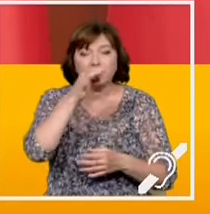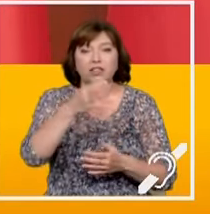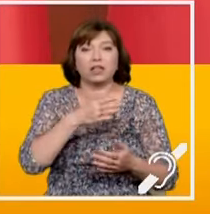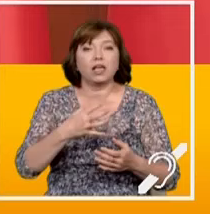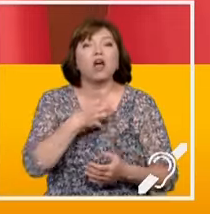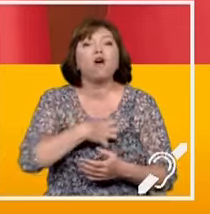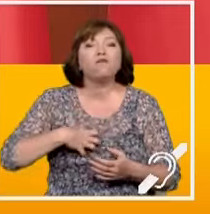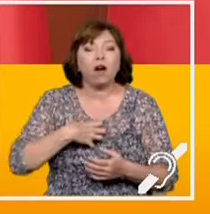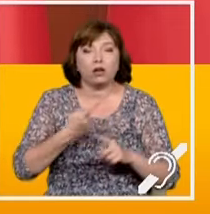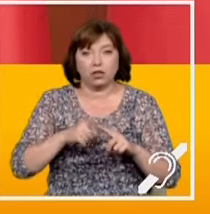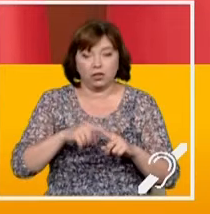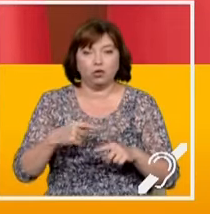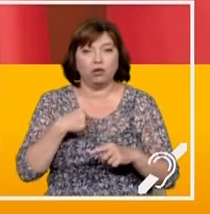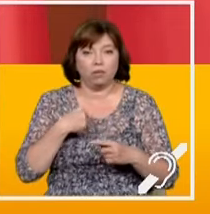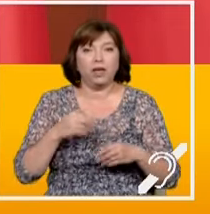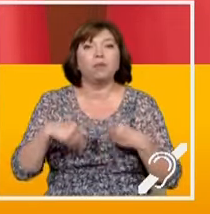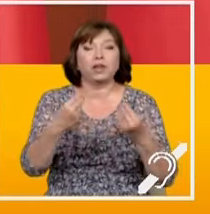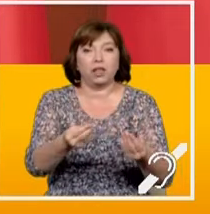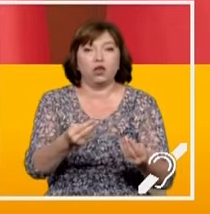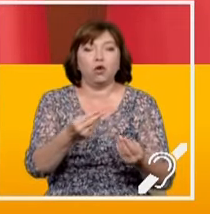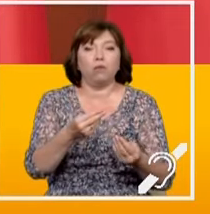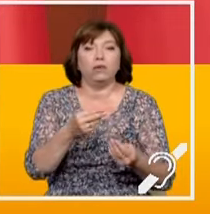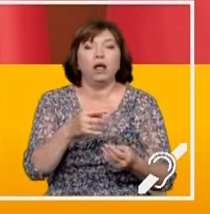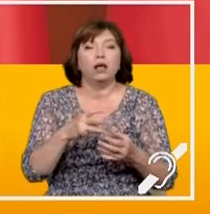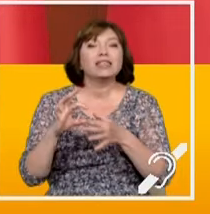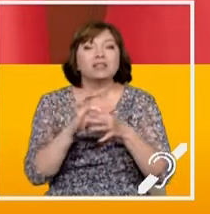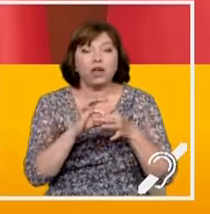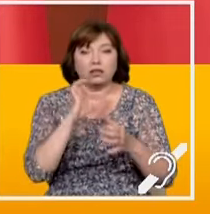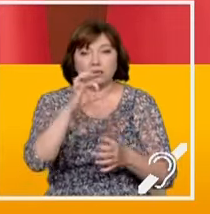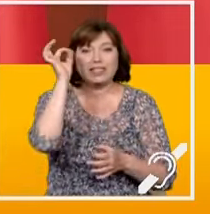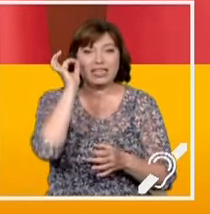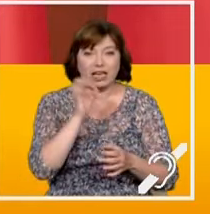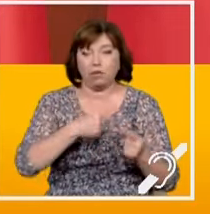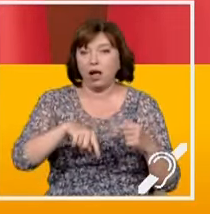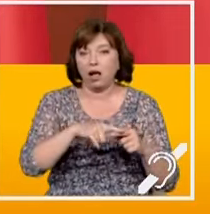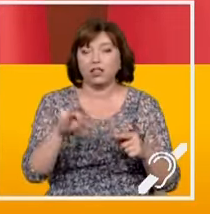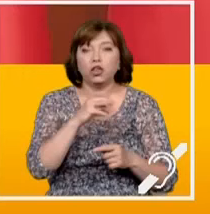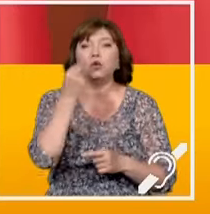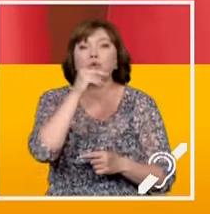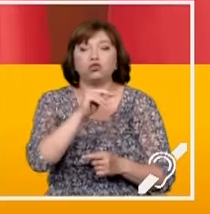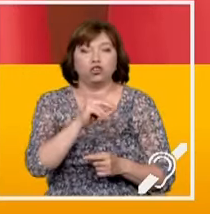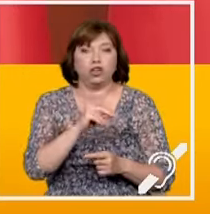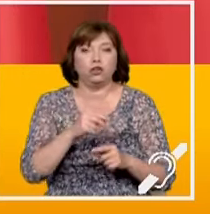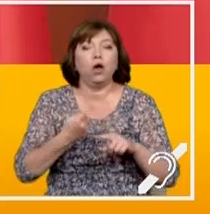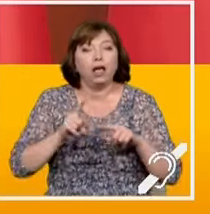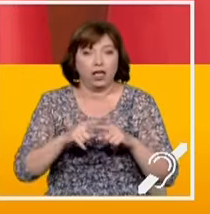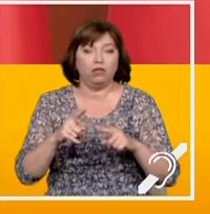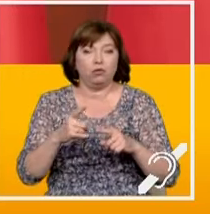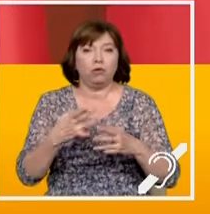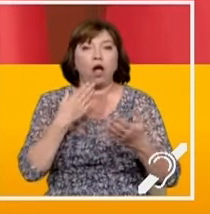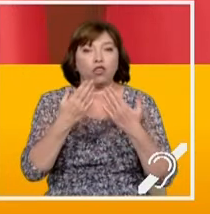o acordăm relației noastre cu Republica Federală Germană și de a consolida această